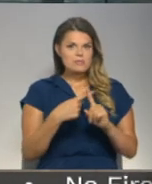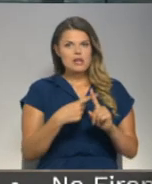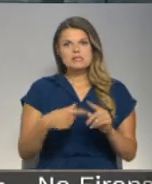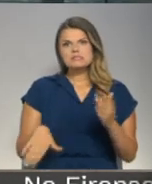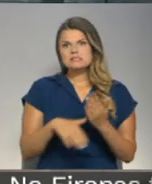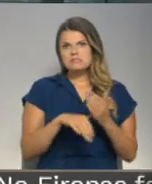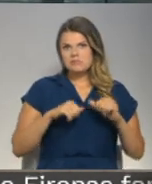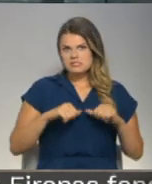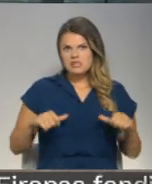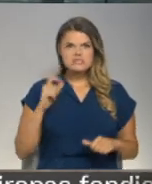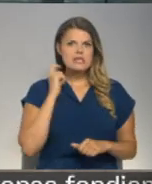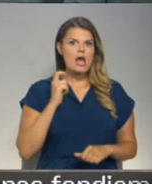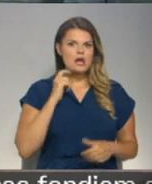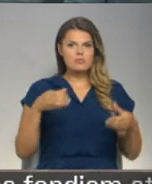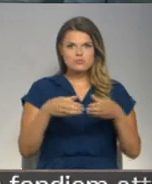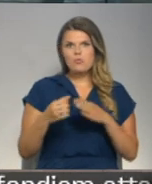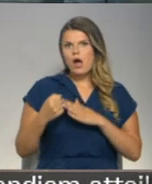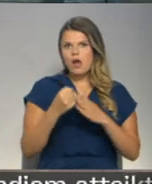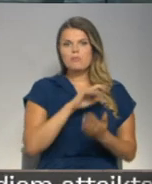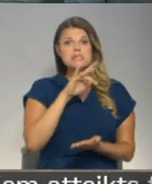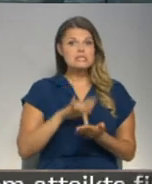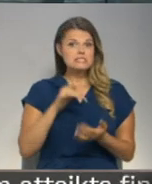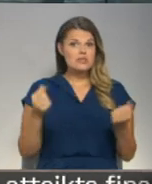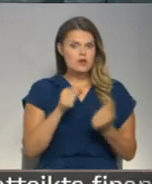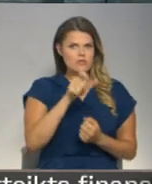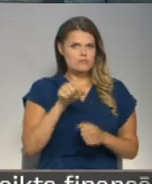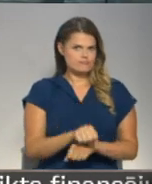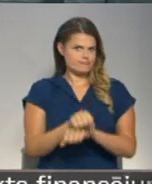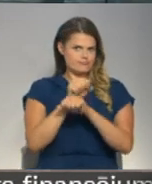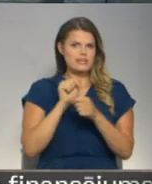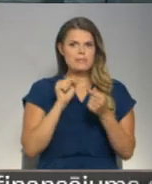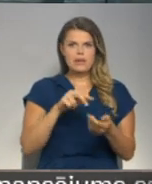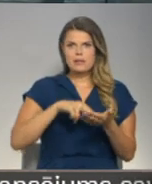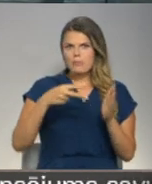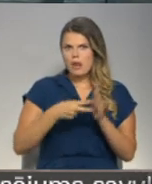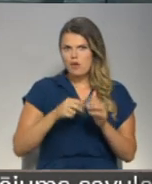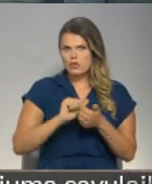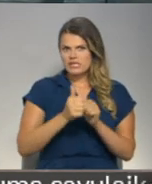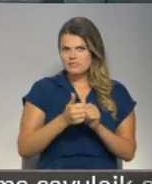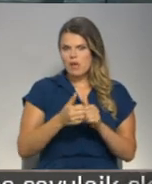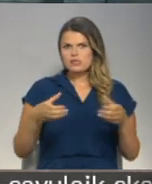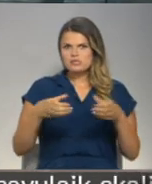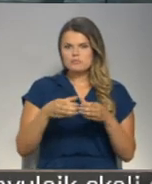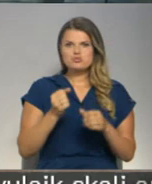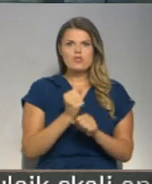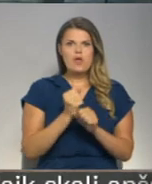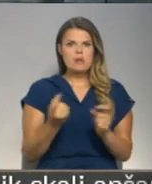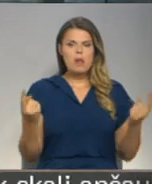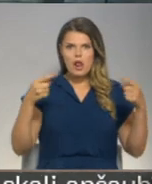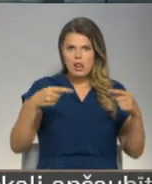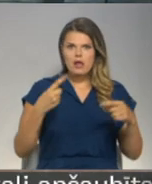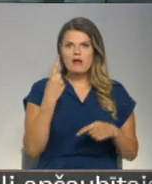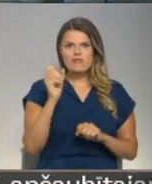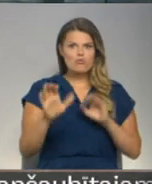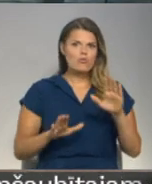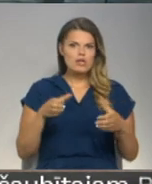Neatliekamās medicīniskās palīdzības dienesta Jēkabpils brigāžu atbalsta centra darbinieki protestē pret ieceru veikt izmaiņas brigāžu darba laikā